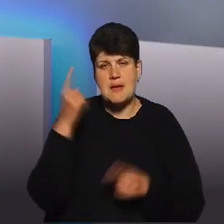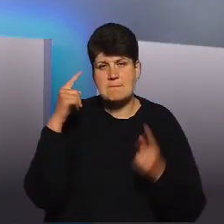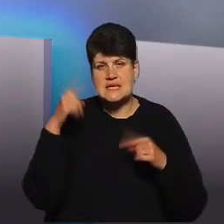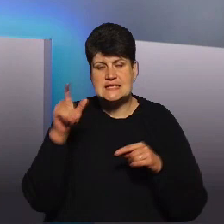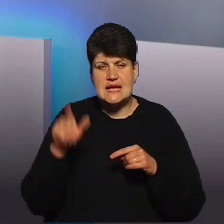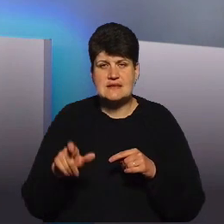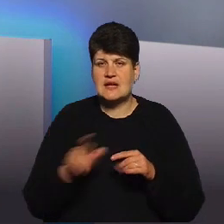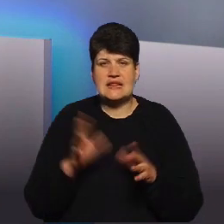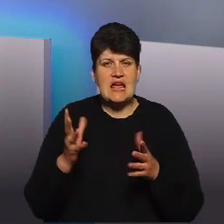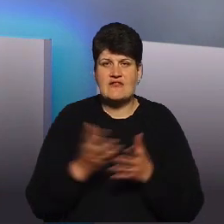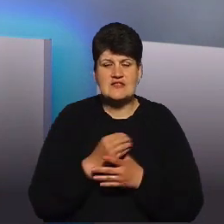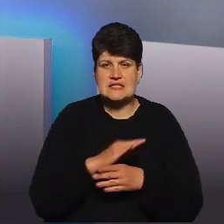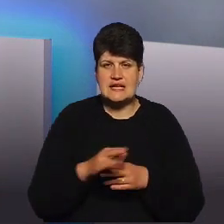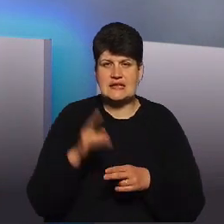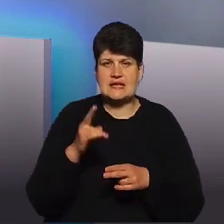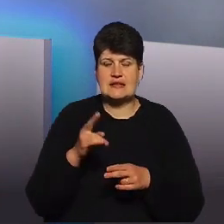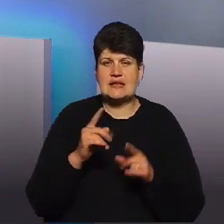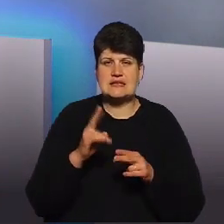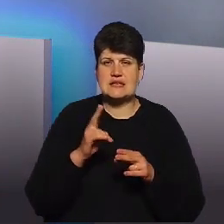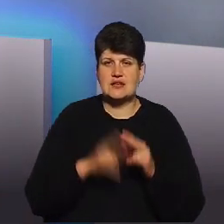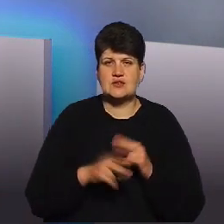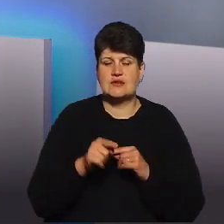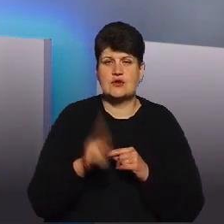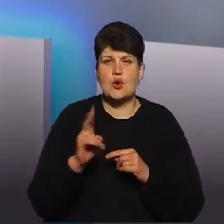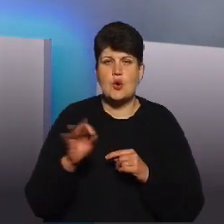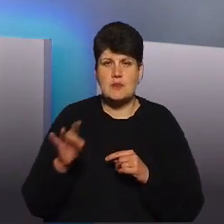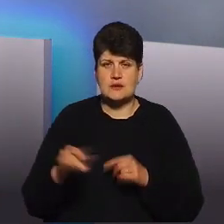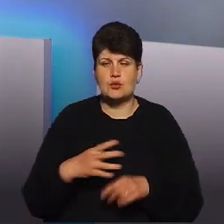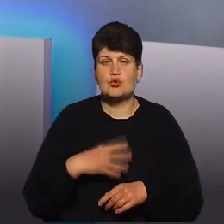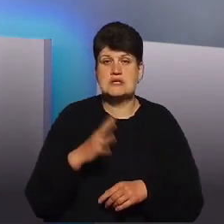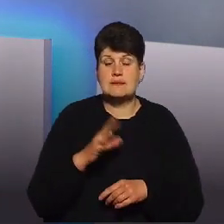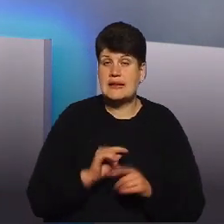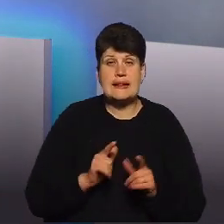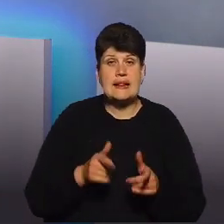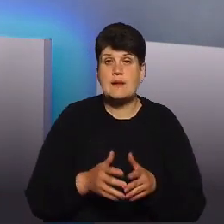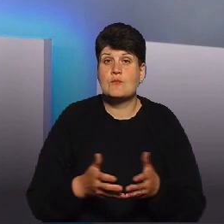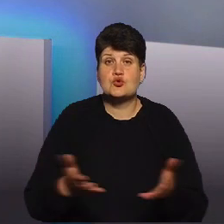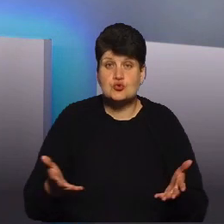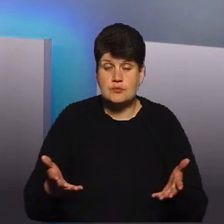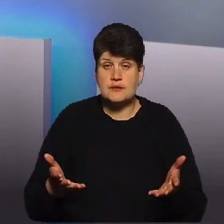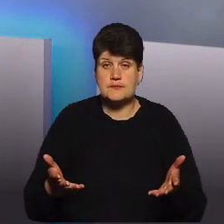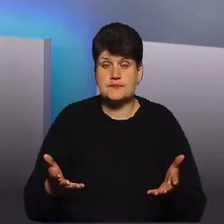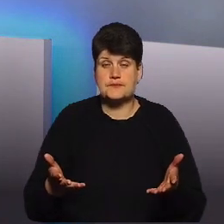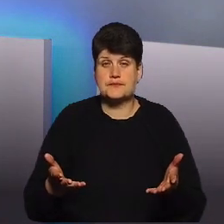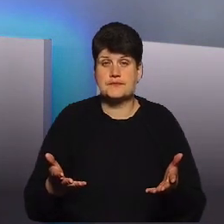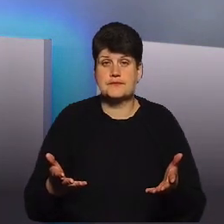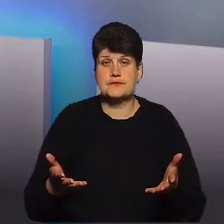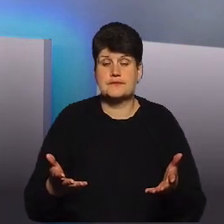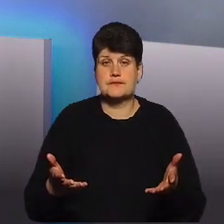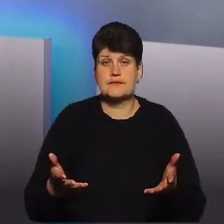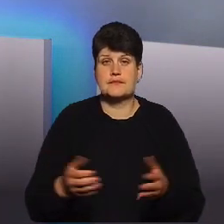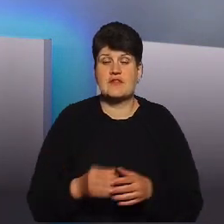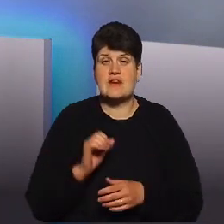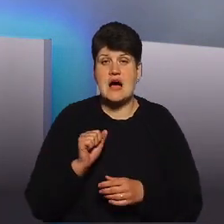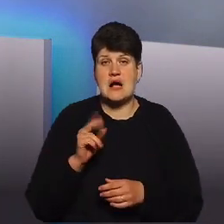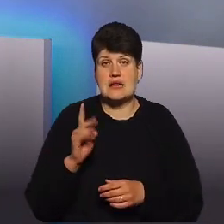не закінчив навіть кооперативну, mm-hmm, тому що загинув на Майдані і не поступив однозначно в академію.